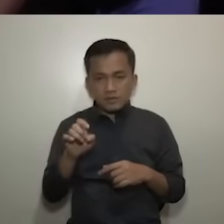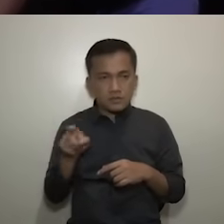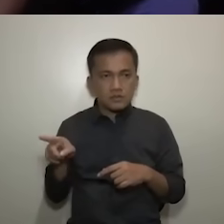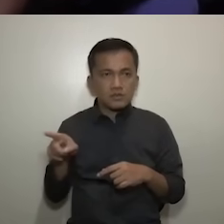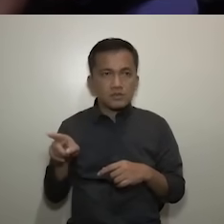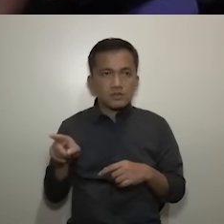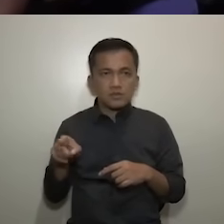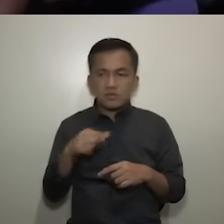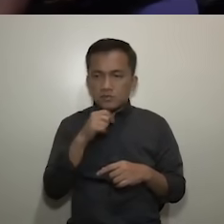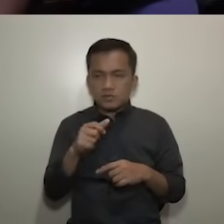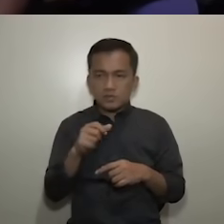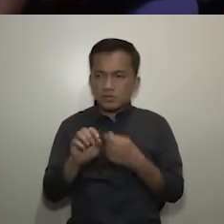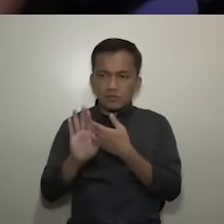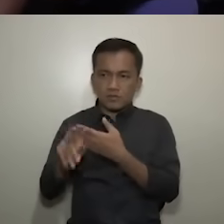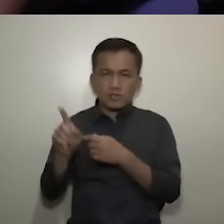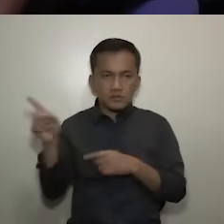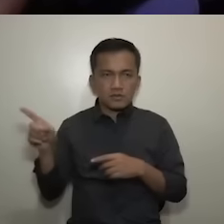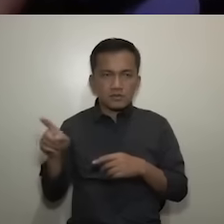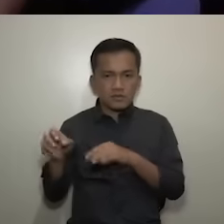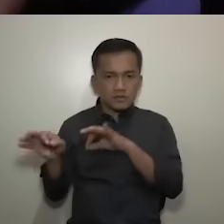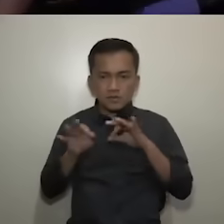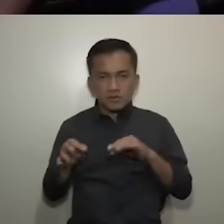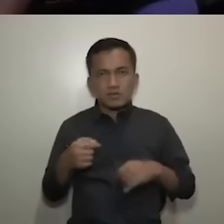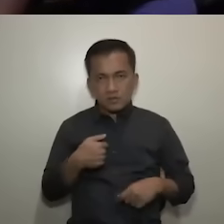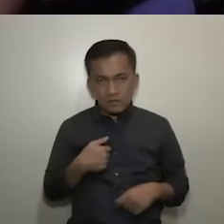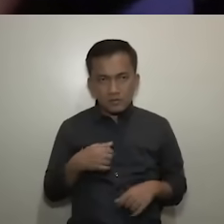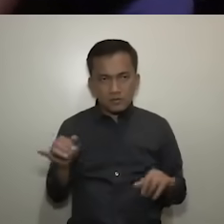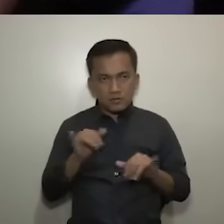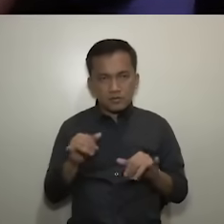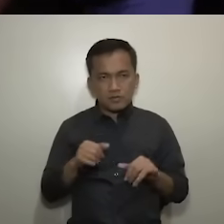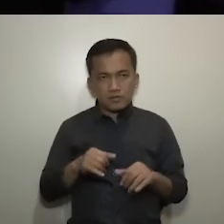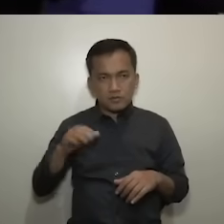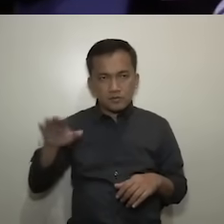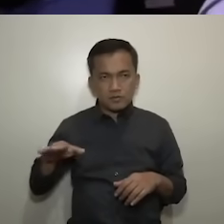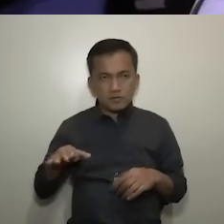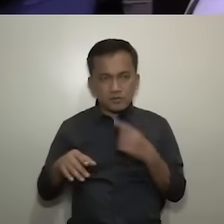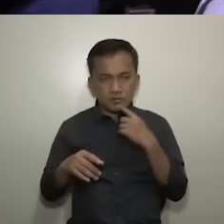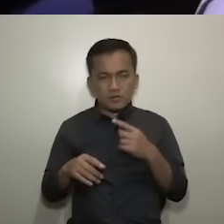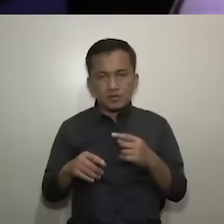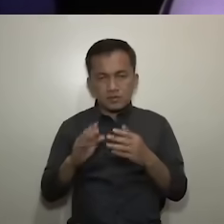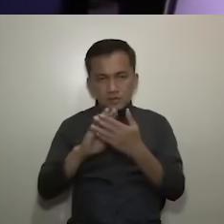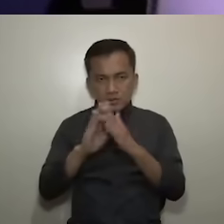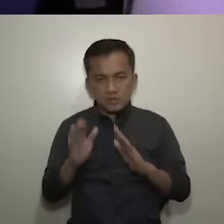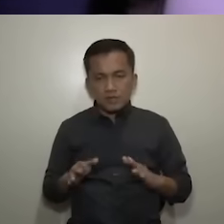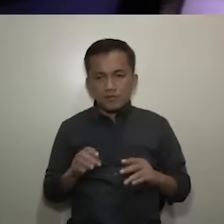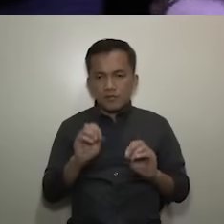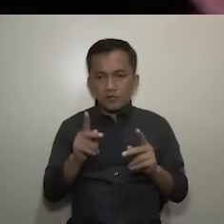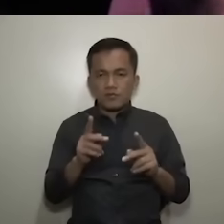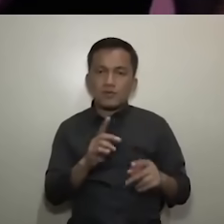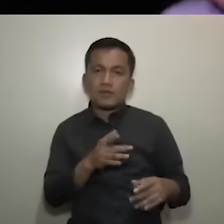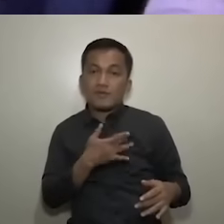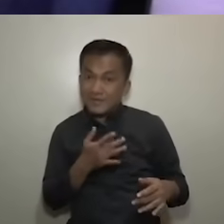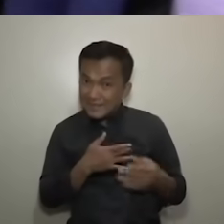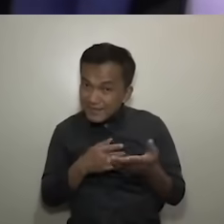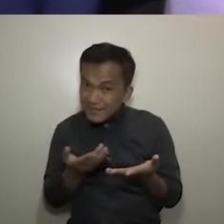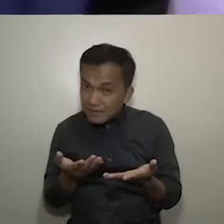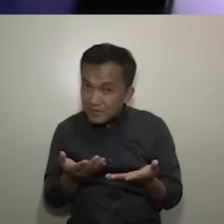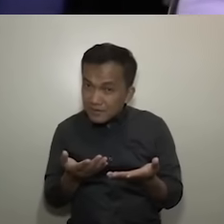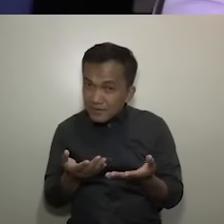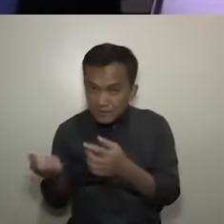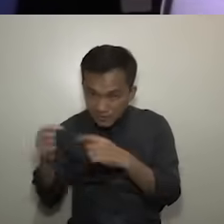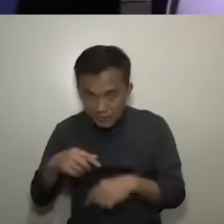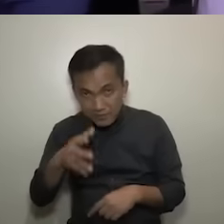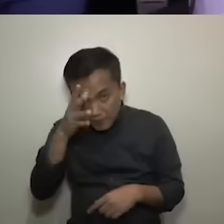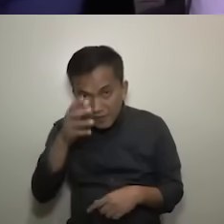ganun, hindi na kami bumalik doon dahil natatakot din po ako. Ito muna ang bata, kanina pa totemic. Okay. Anong pakiramdam mo na andito